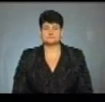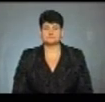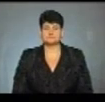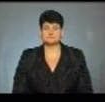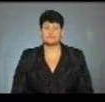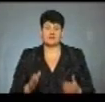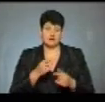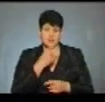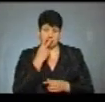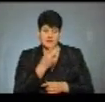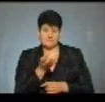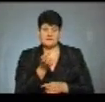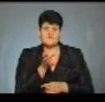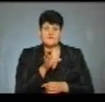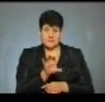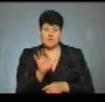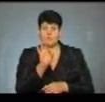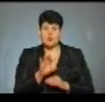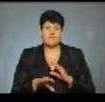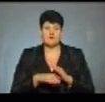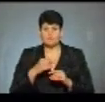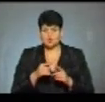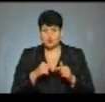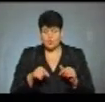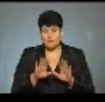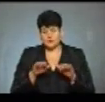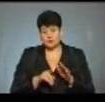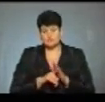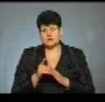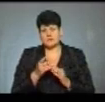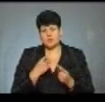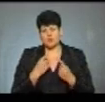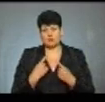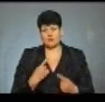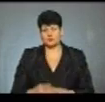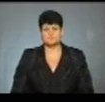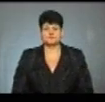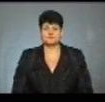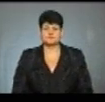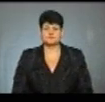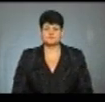Давайте переглянемо відеоінформацію про виборчий округ, а потім розпочнемо розмову.